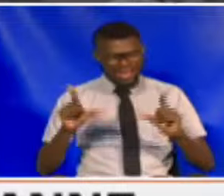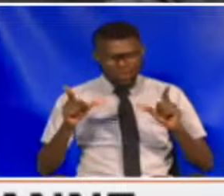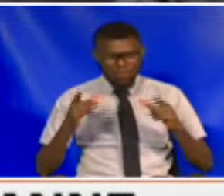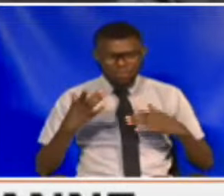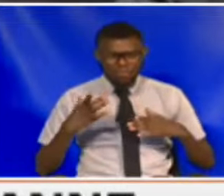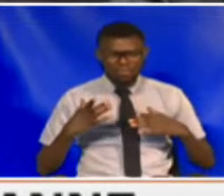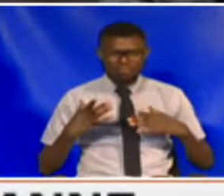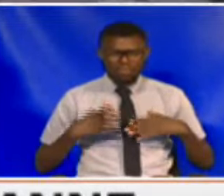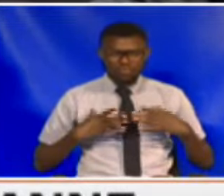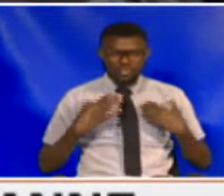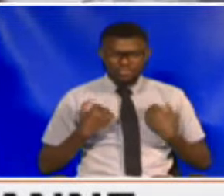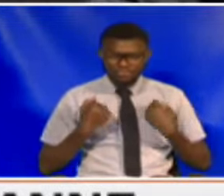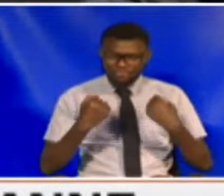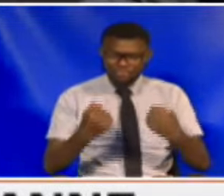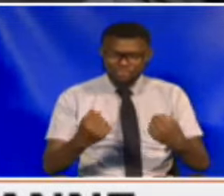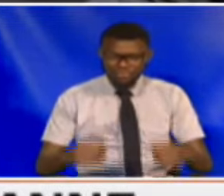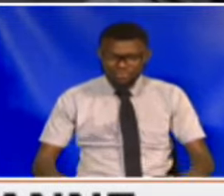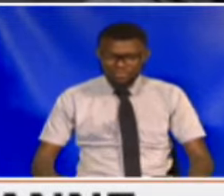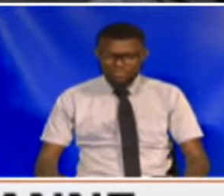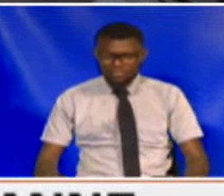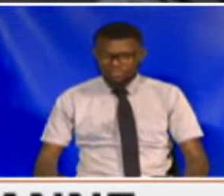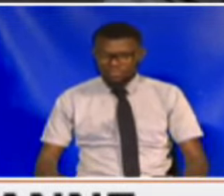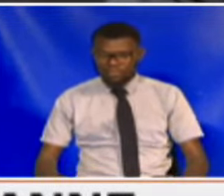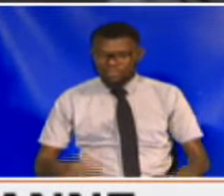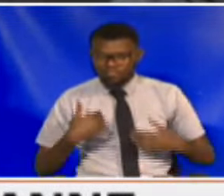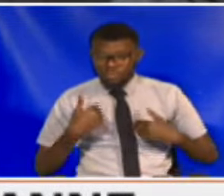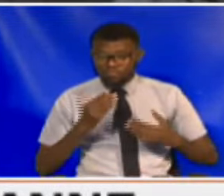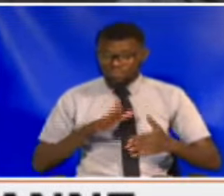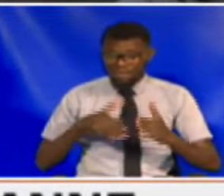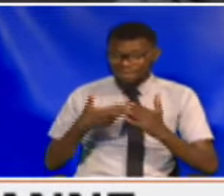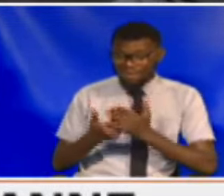I didn't find it easy to come in here this morning